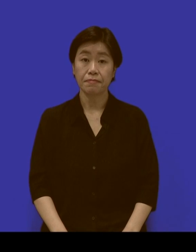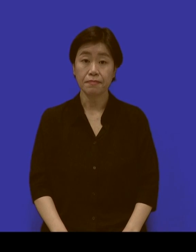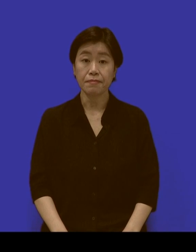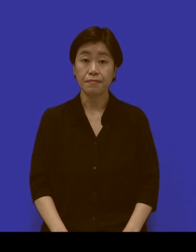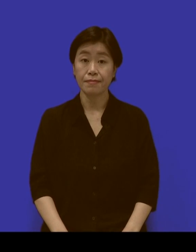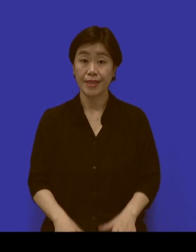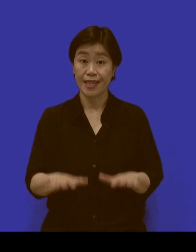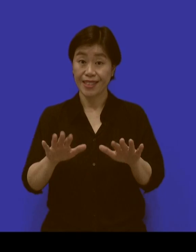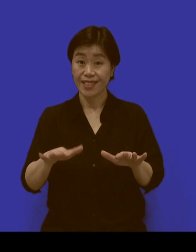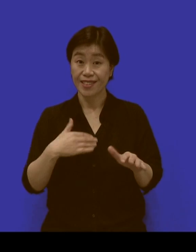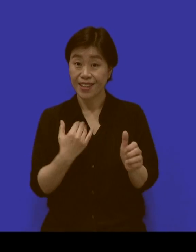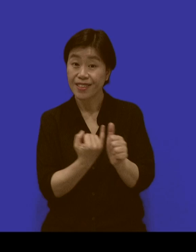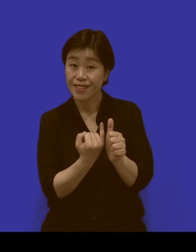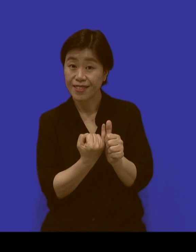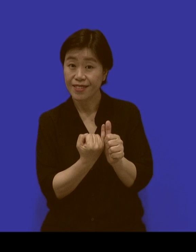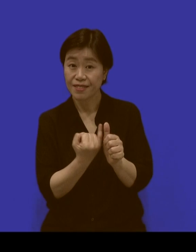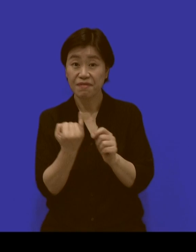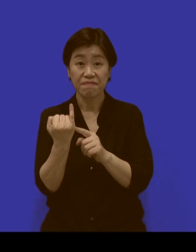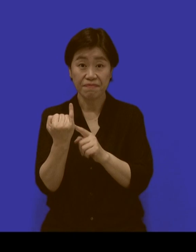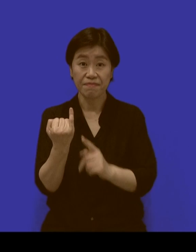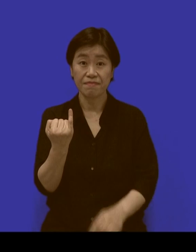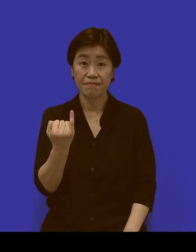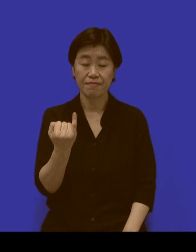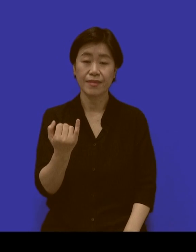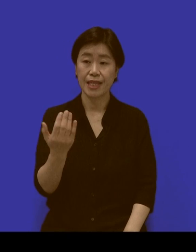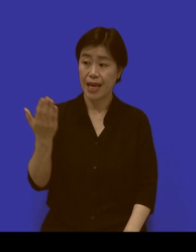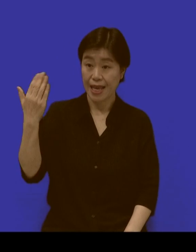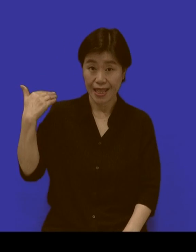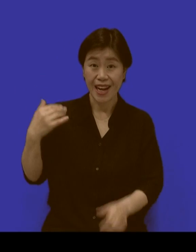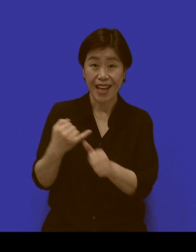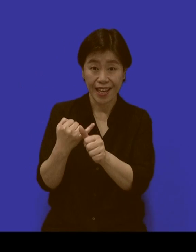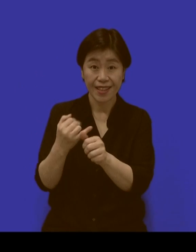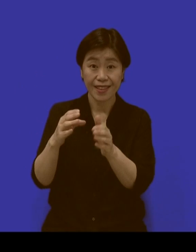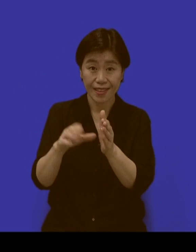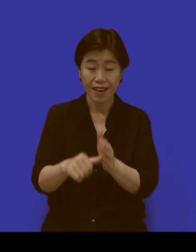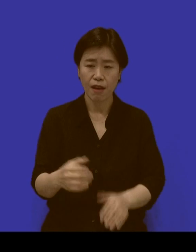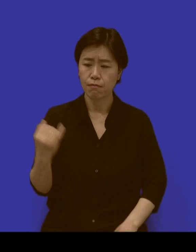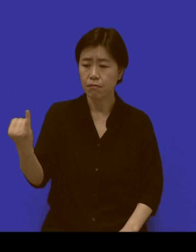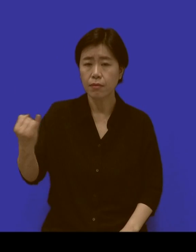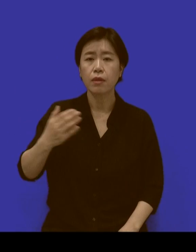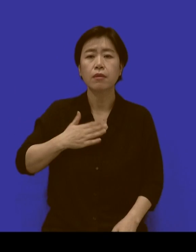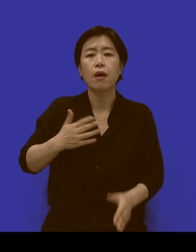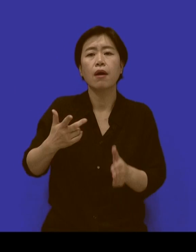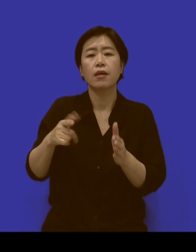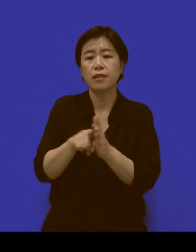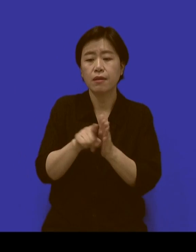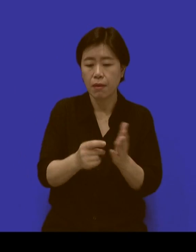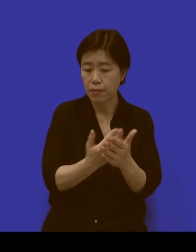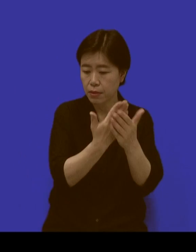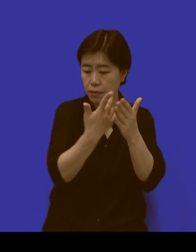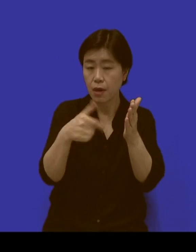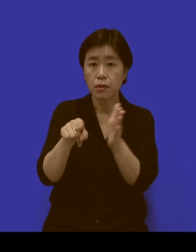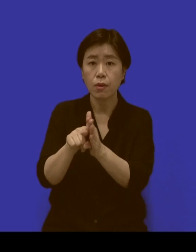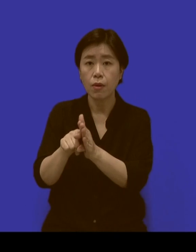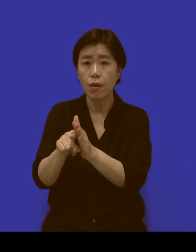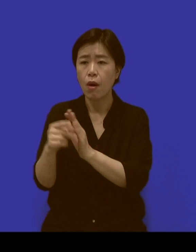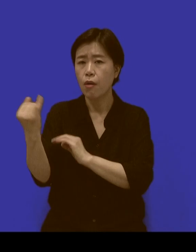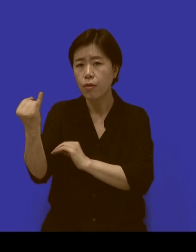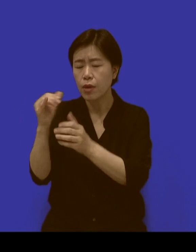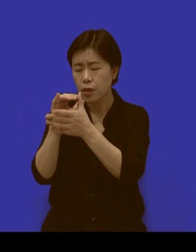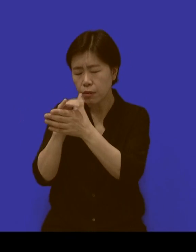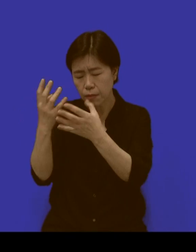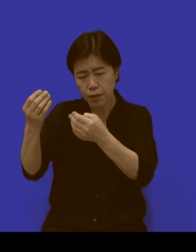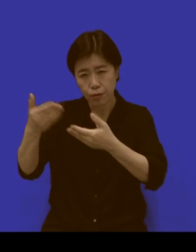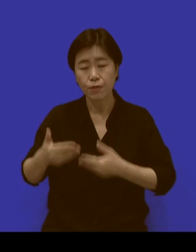당시 여자친구. 당시 여자친구 네. 와 교제를 하면서 저희 신앙을 위해서 굉장히 많이 기도를 해줬어요, 제 아내가. 예. 그래서